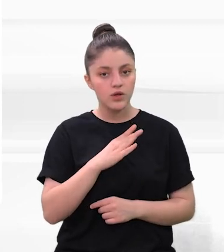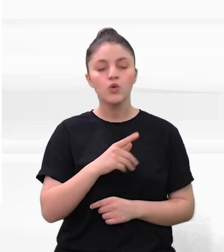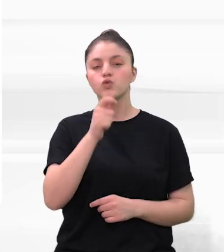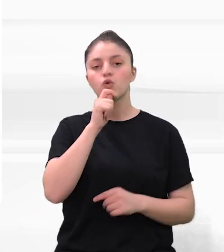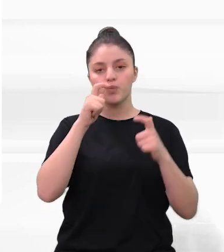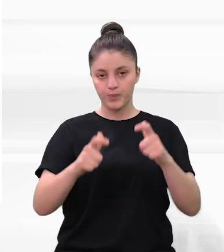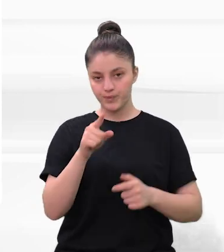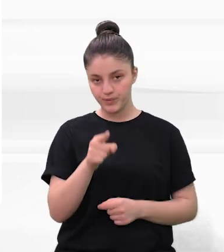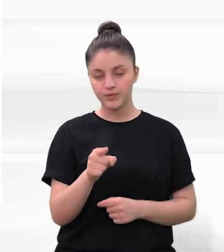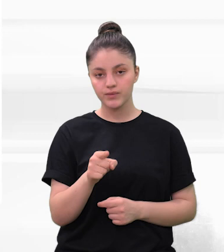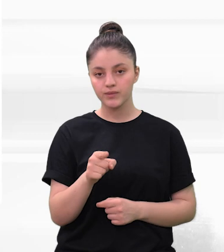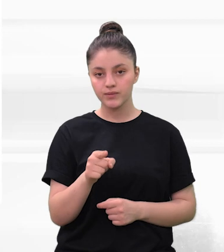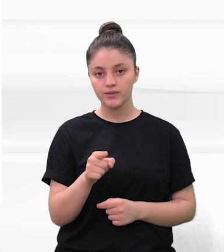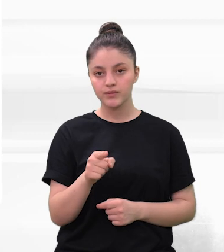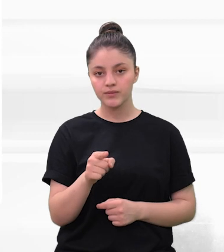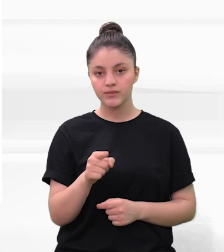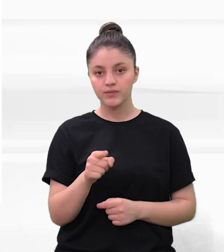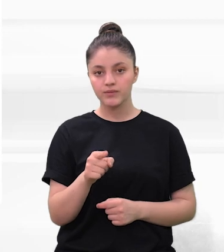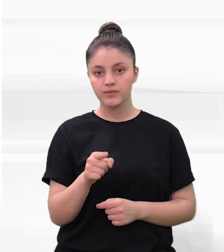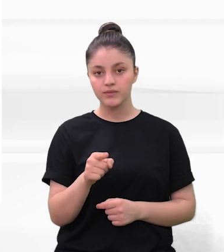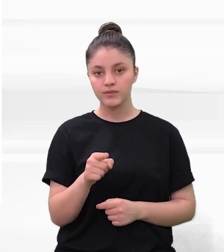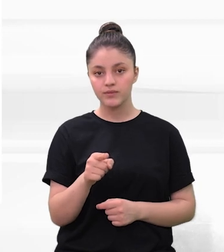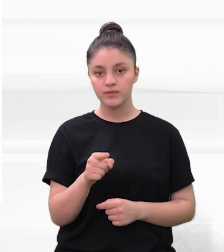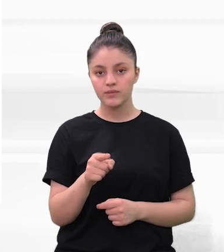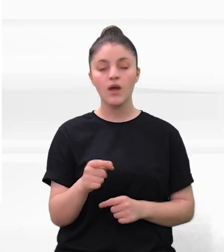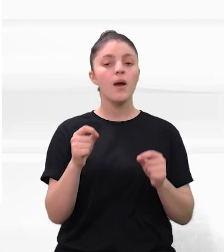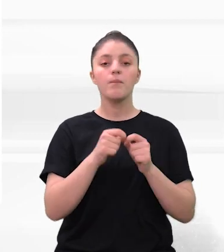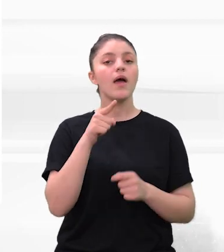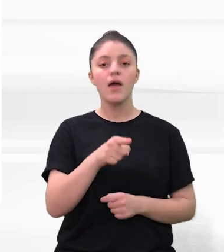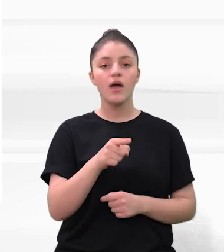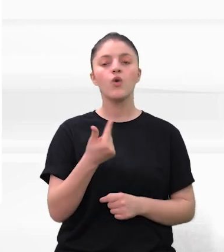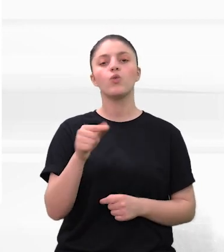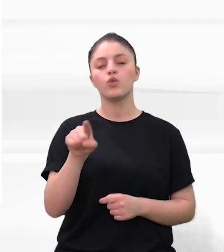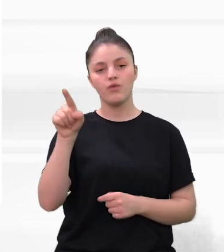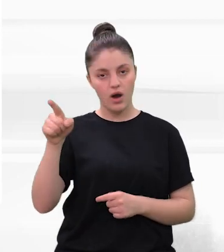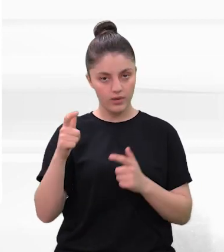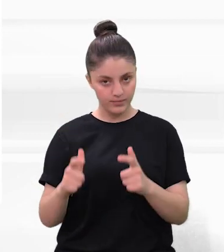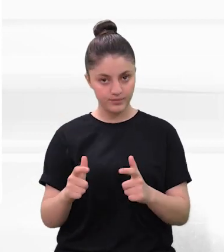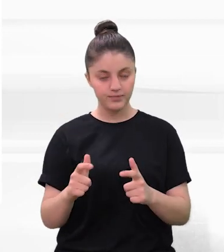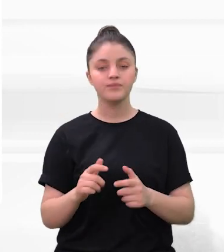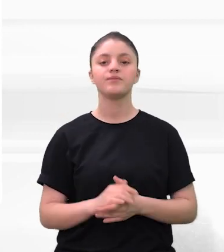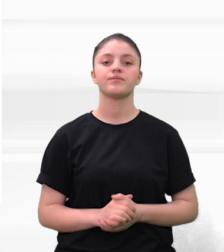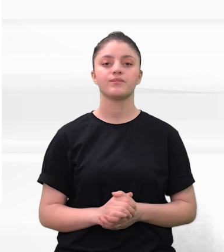Çorum'da da Göbeklitepe Şanlıurfa da